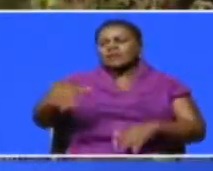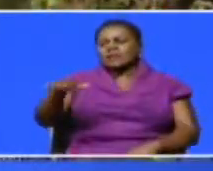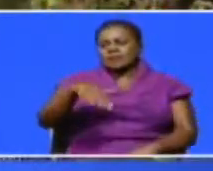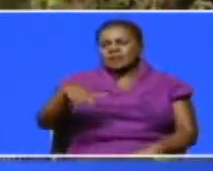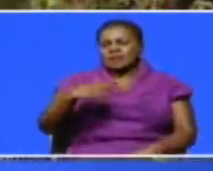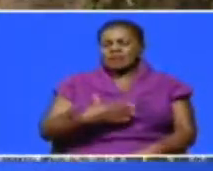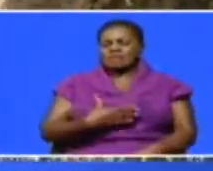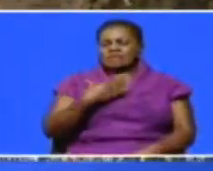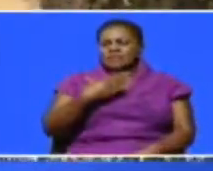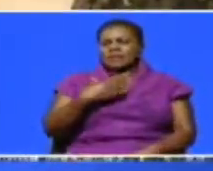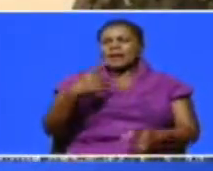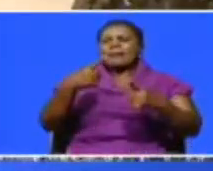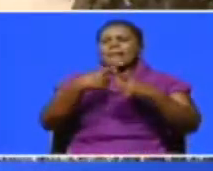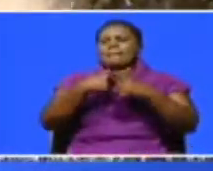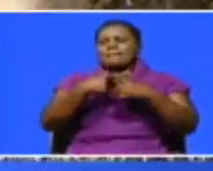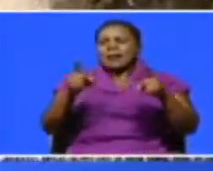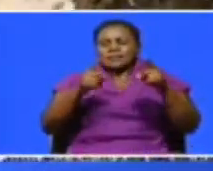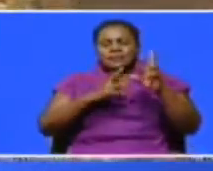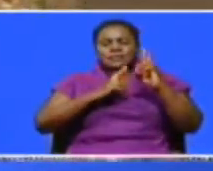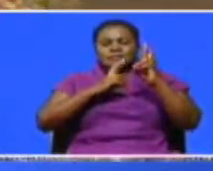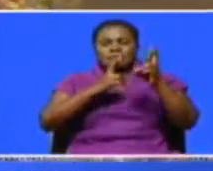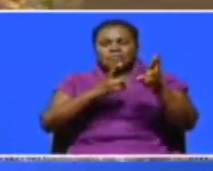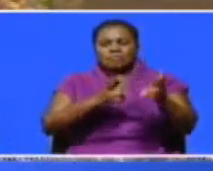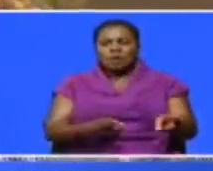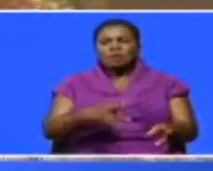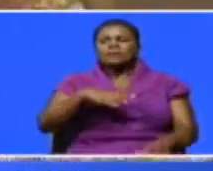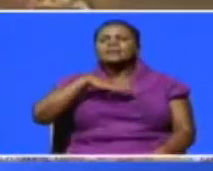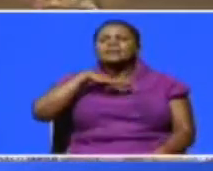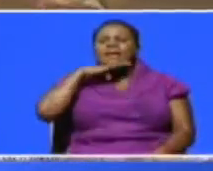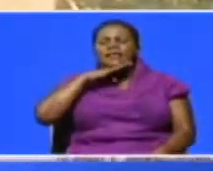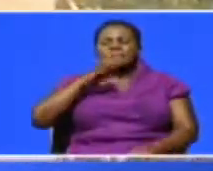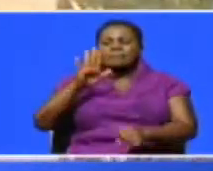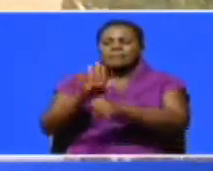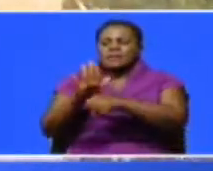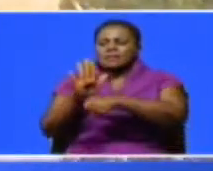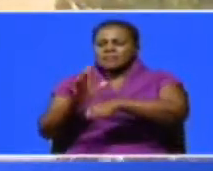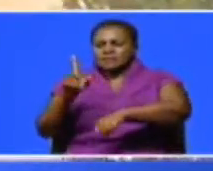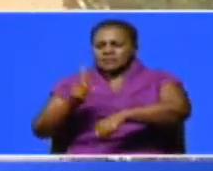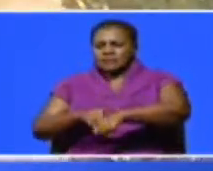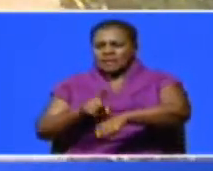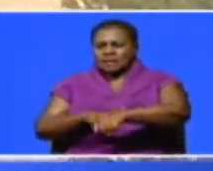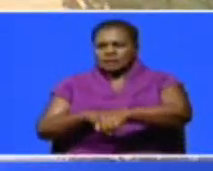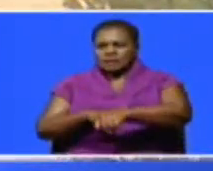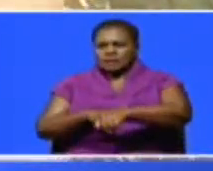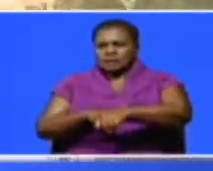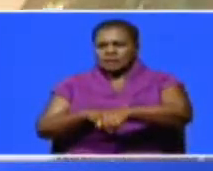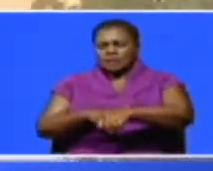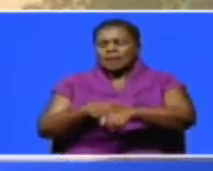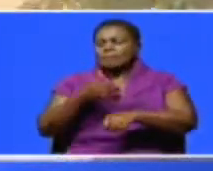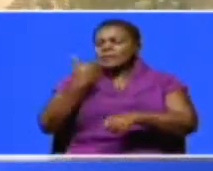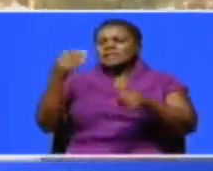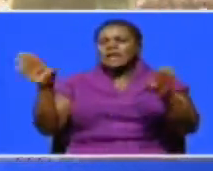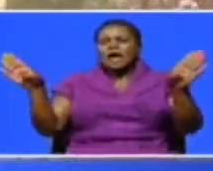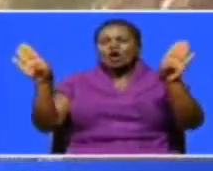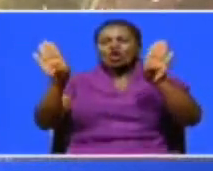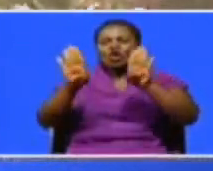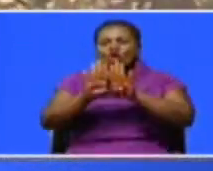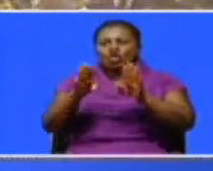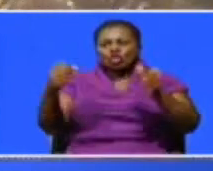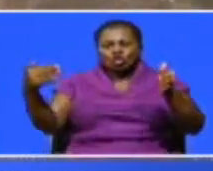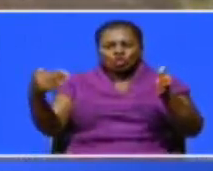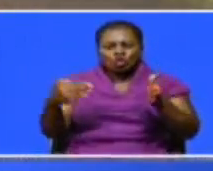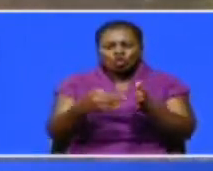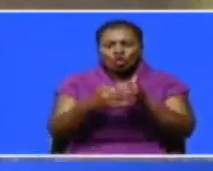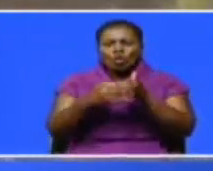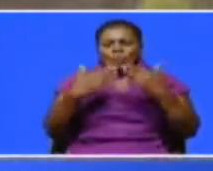hili. Lakini kufuatia ripoti za maafa na vifo vya mara kwa mara, zipo shinikizo za kufunga na kusitisha shughuli